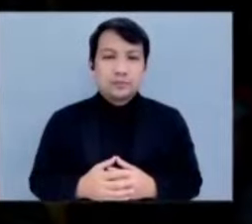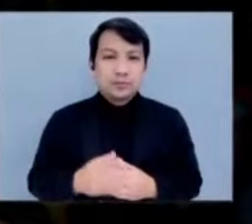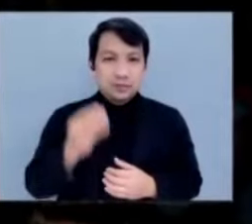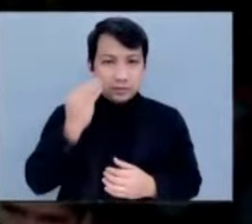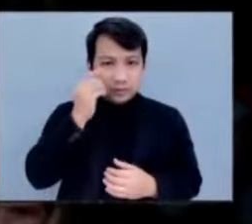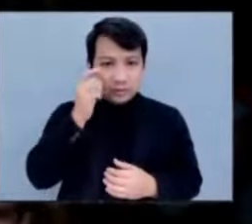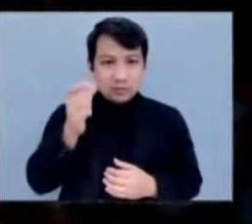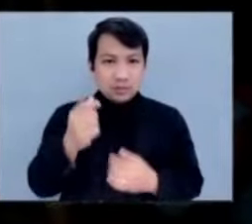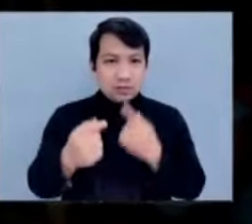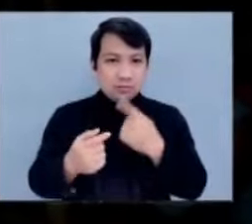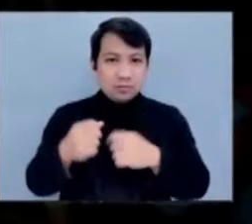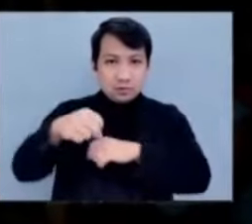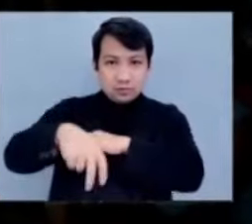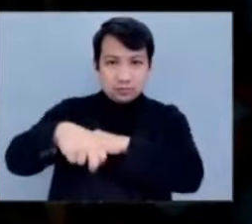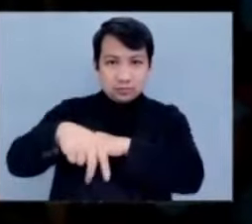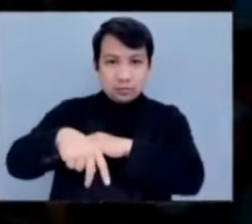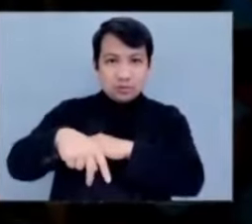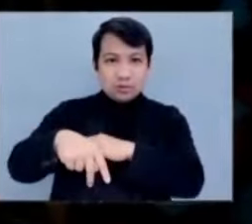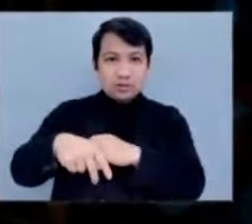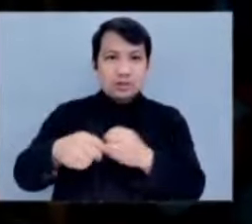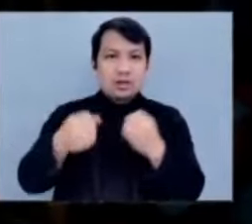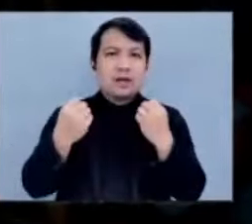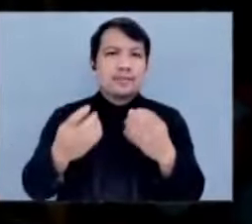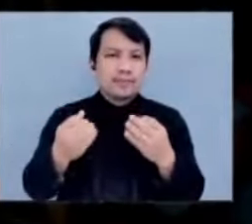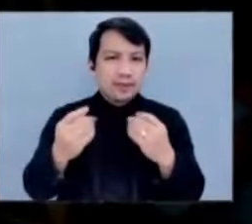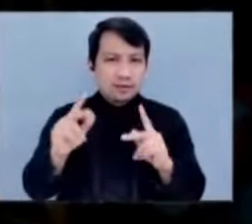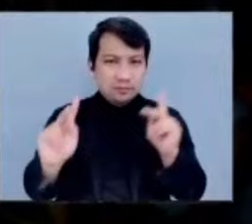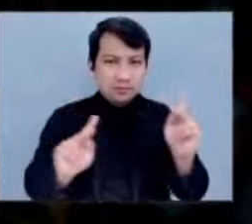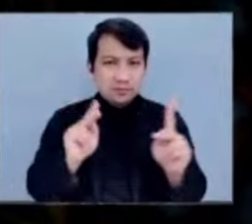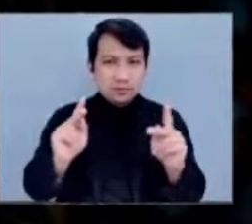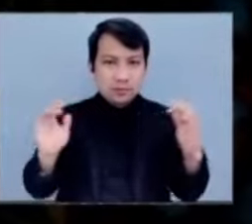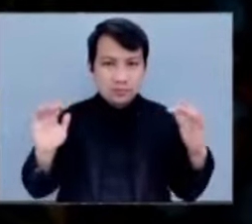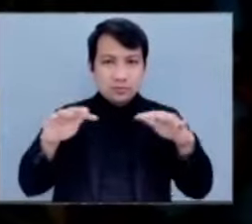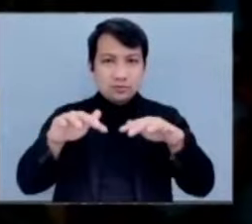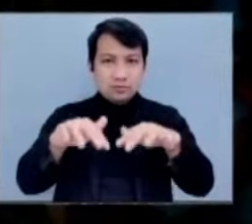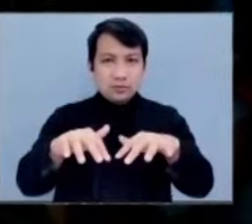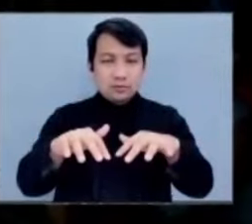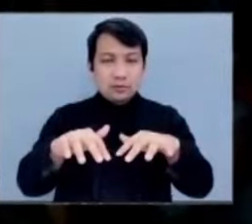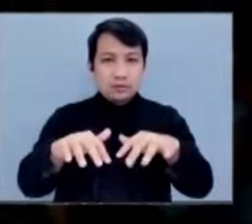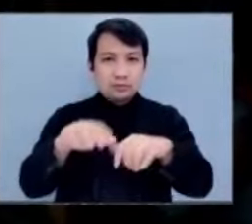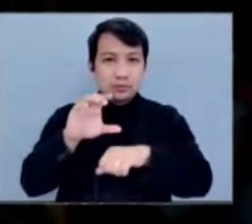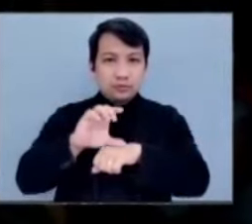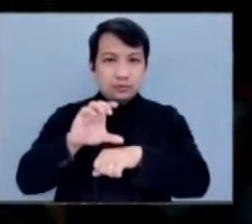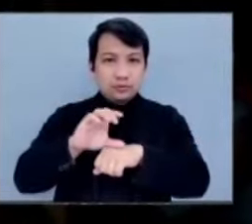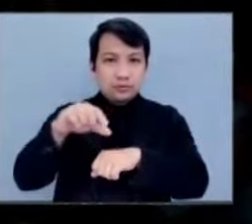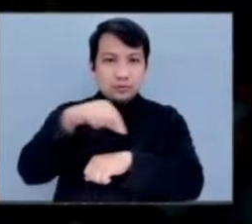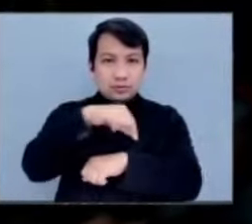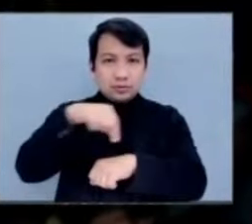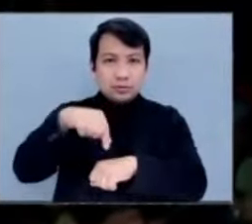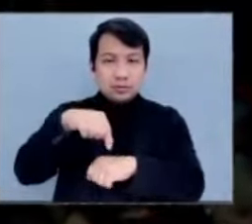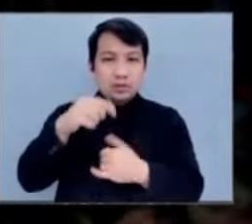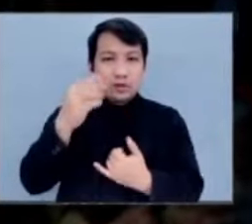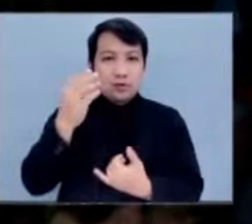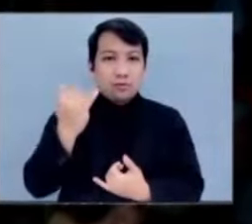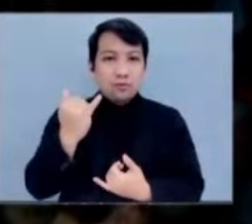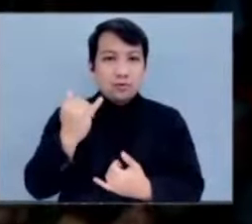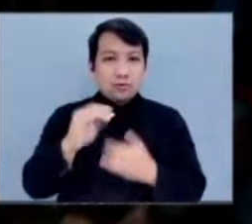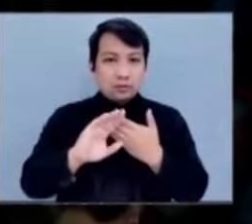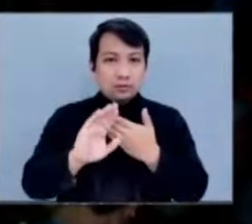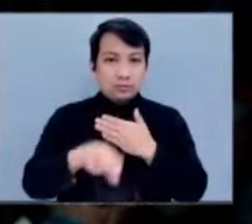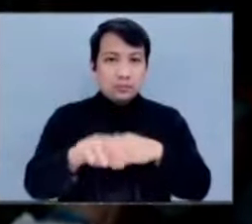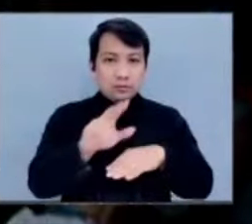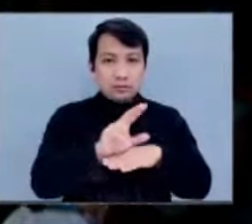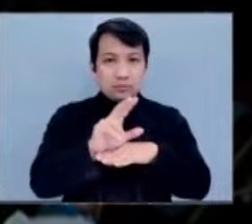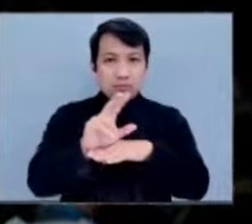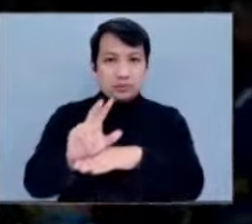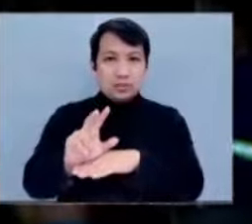Maghahating gabi na pero napakarami pa ring deboto ang nandirito sa simbahan ng Quiapo kahit na ibalik na yung imahen